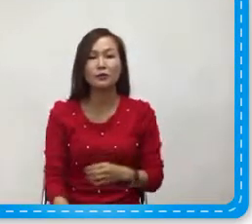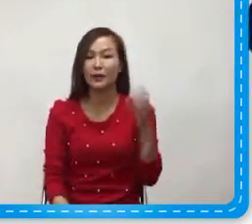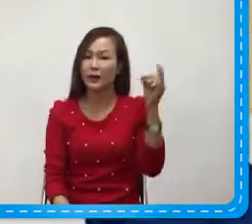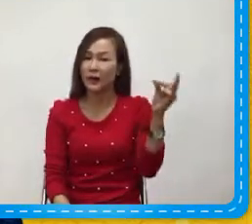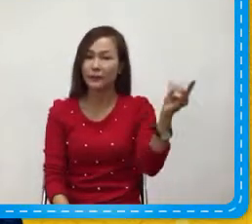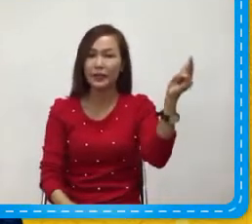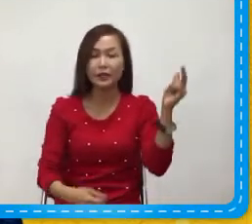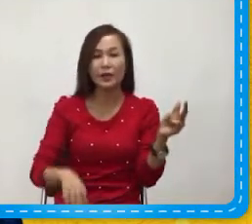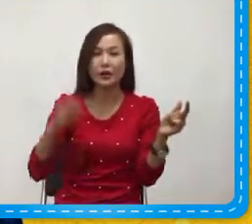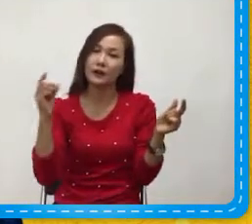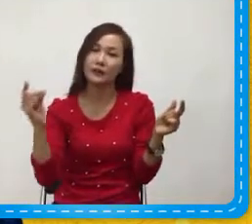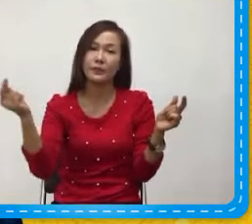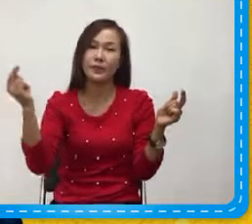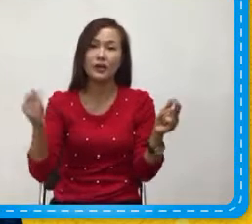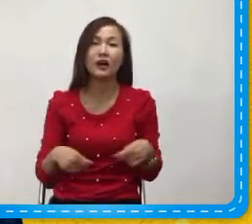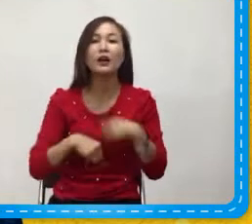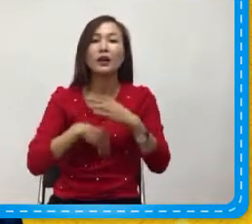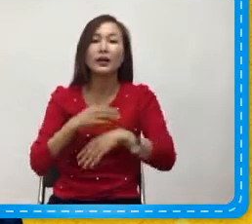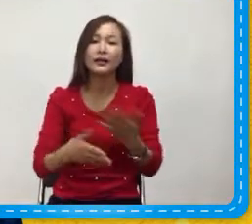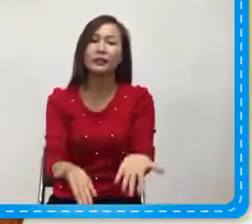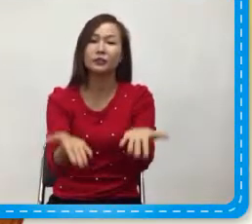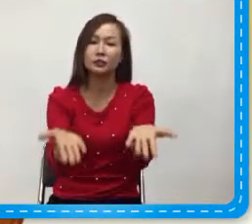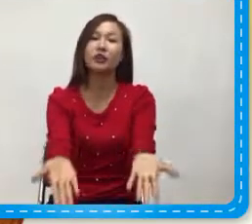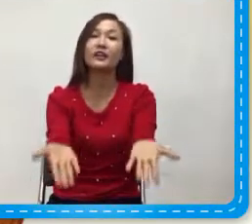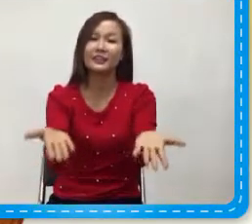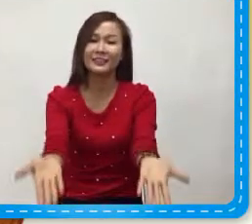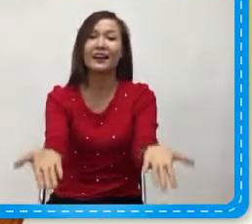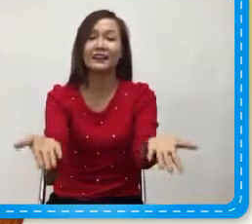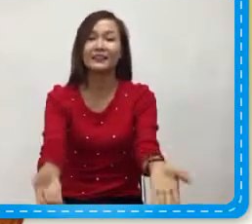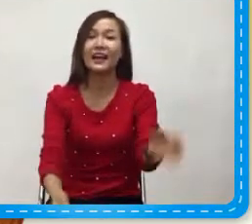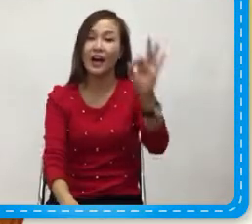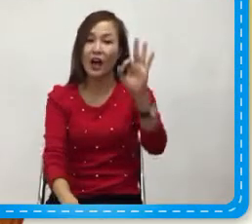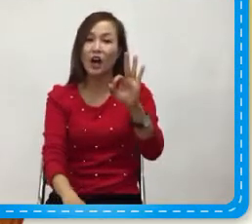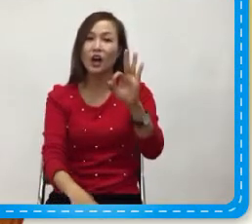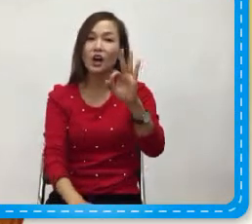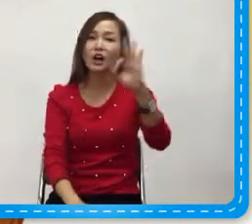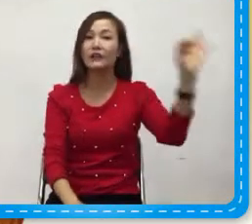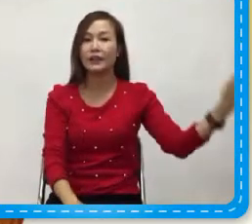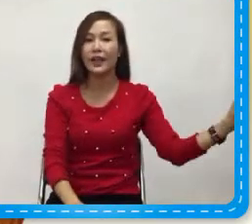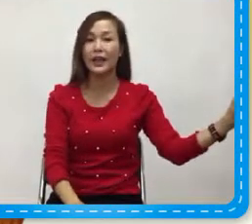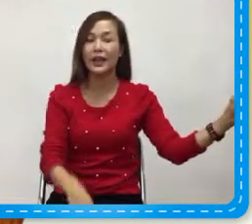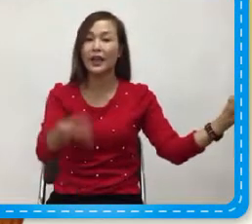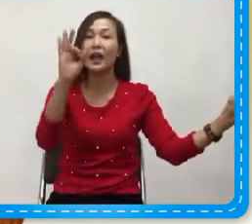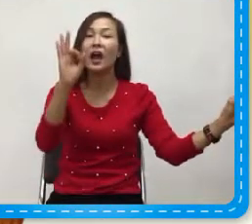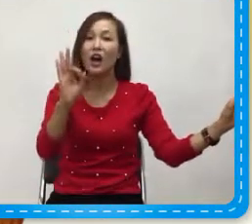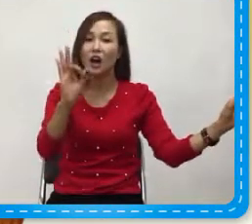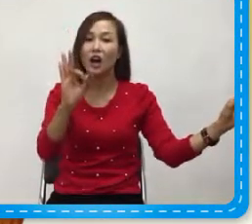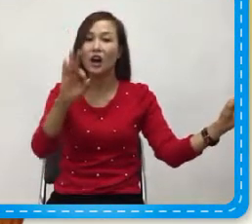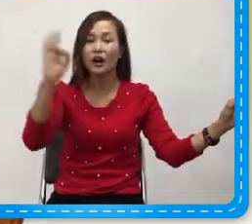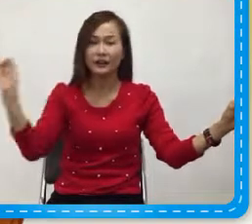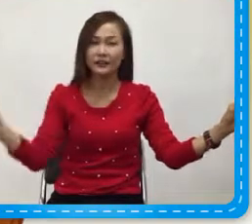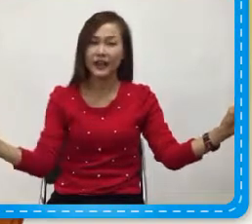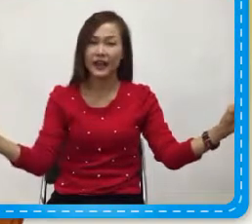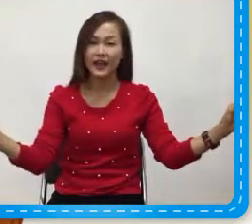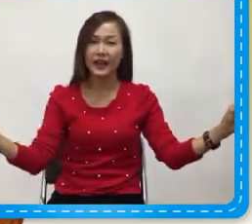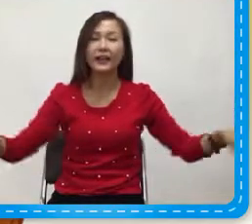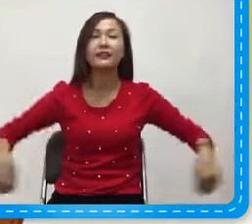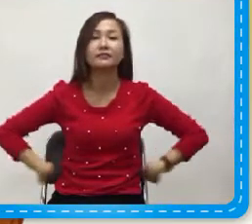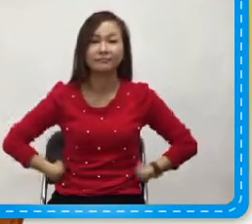다 맞았어 이제 내 차례야 알았어 알았어